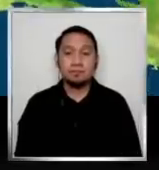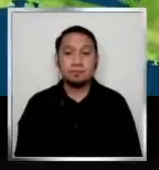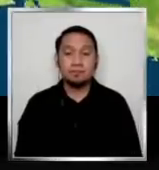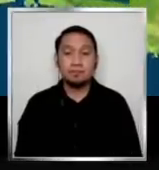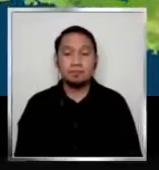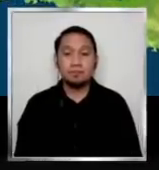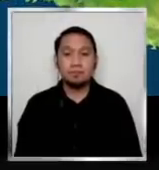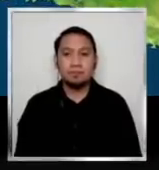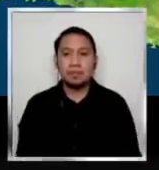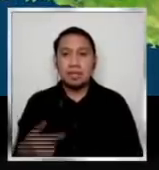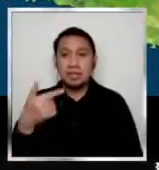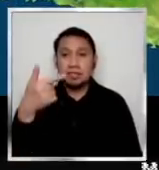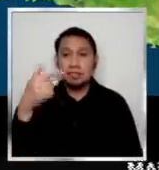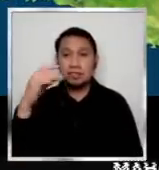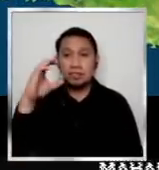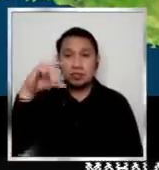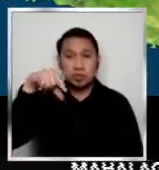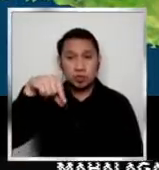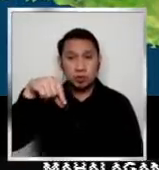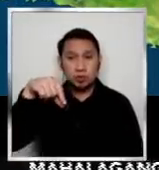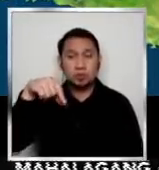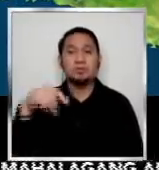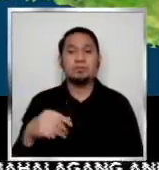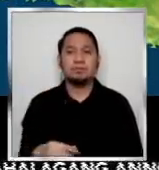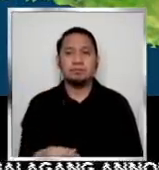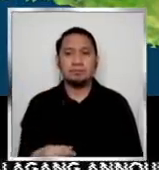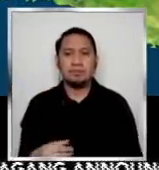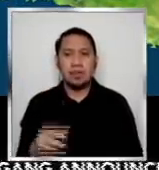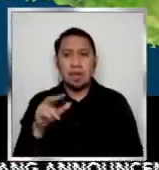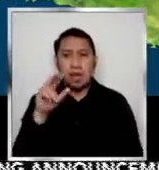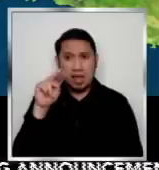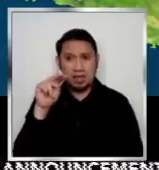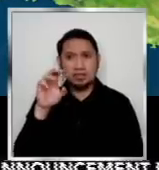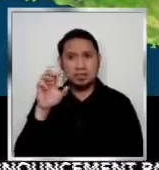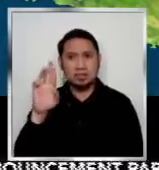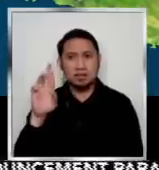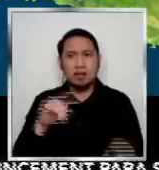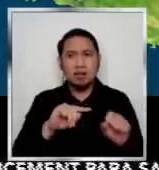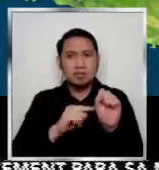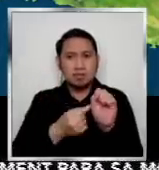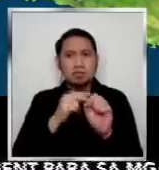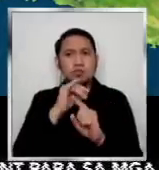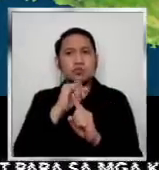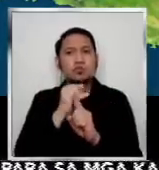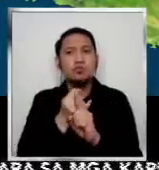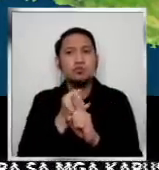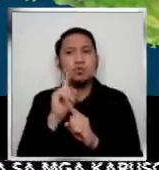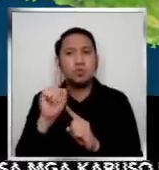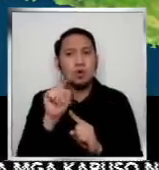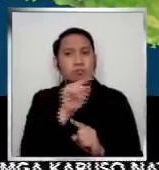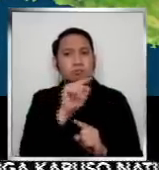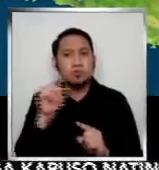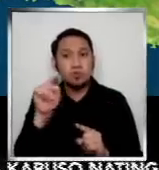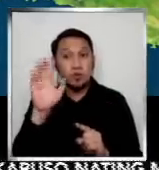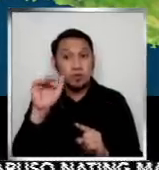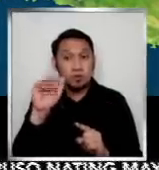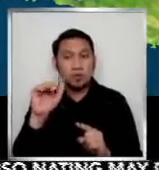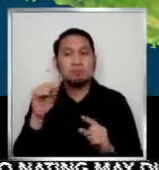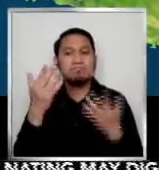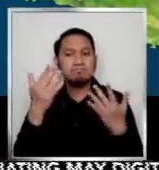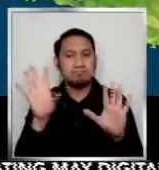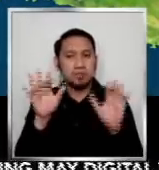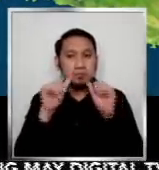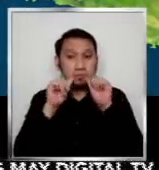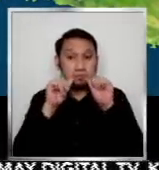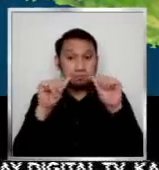General Community Quarantine o GCQ na ang Metro Manila simula June 1 hanggang 15. Yan ang inanunsyo mismo kagabi ni Pangulong